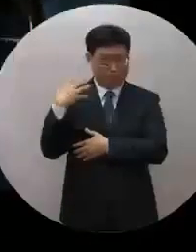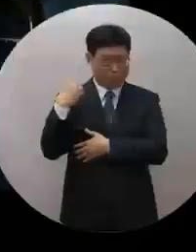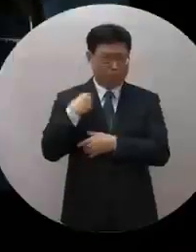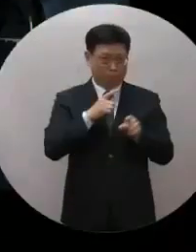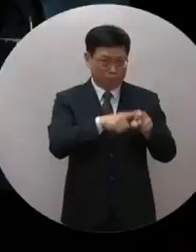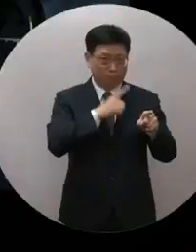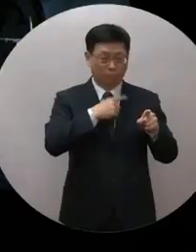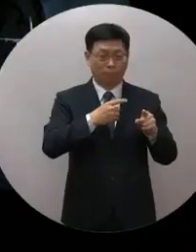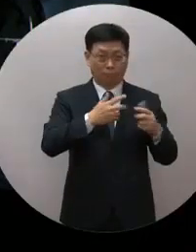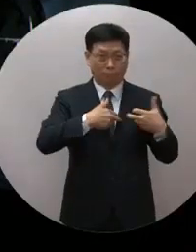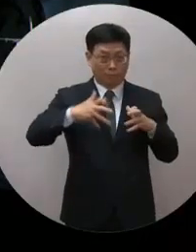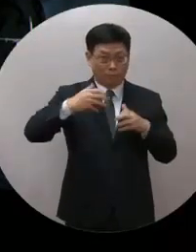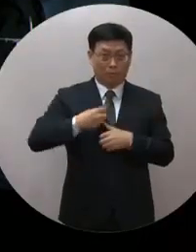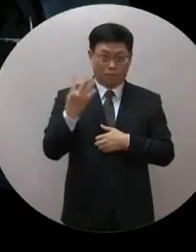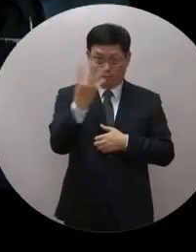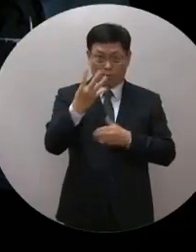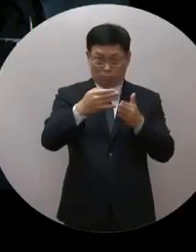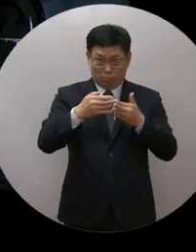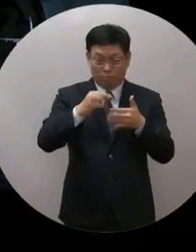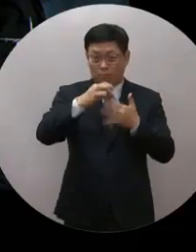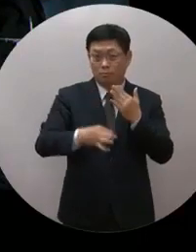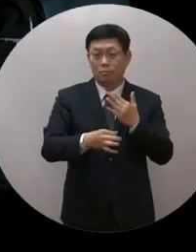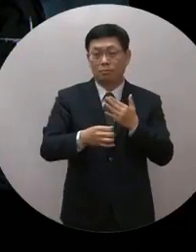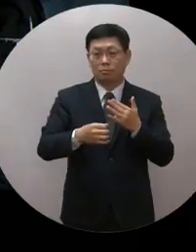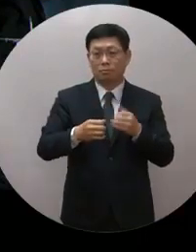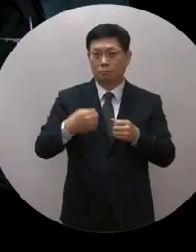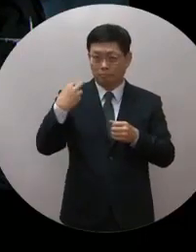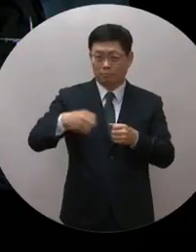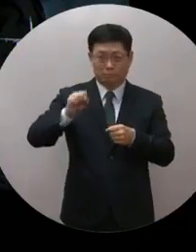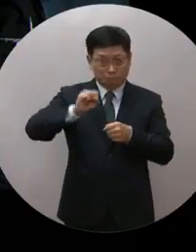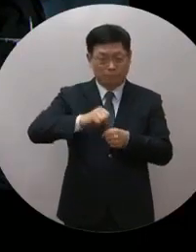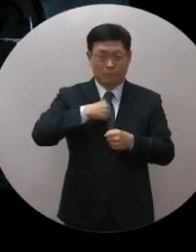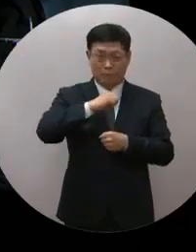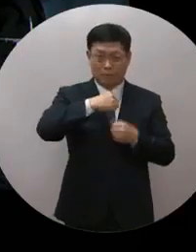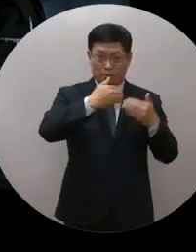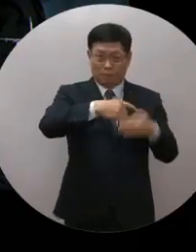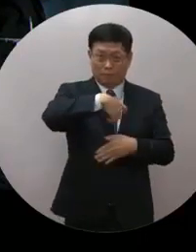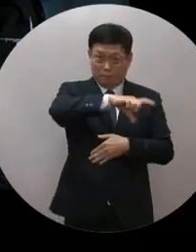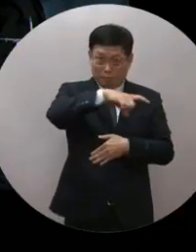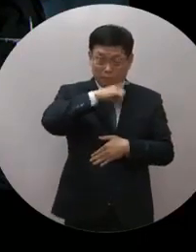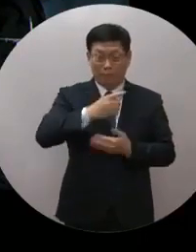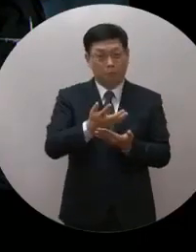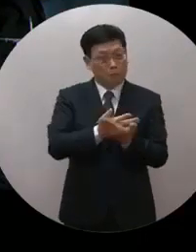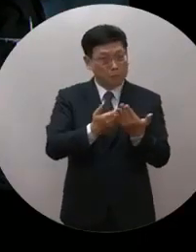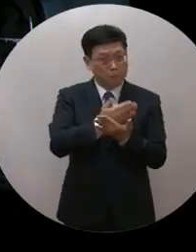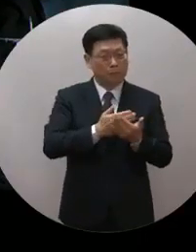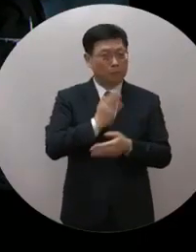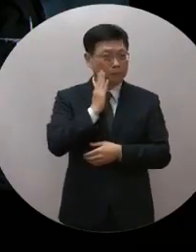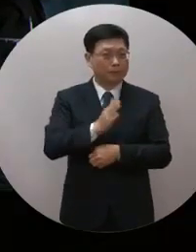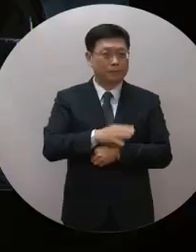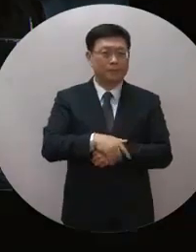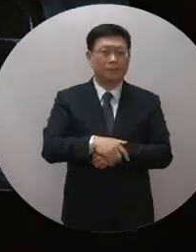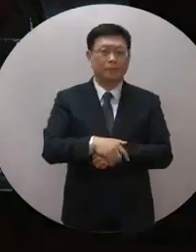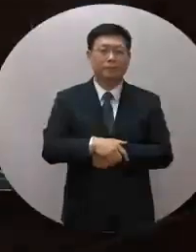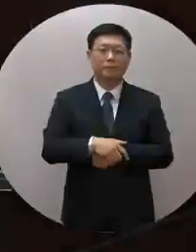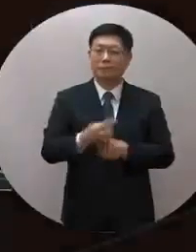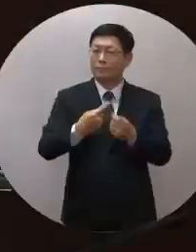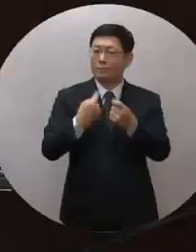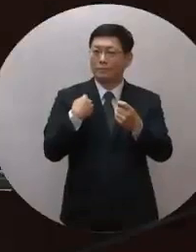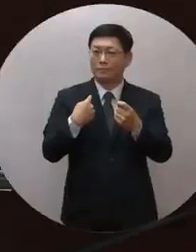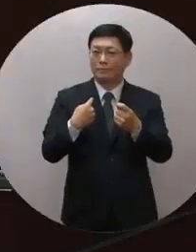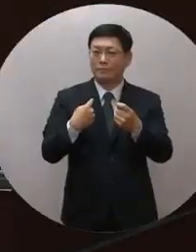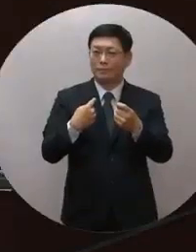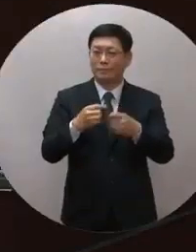蔡总统4个必须的原则，开启两岸良性互动。而去